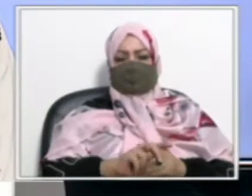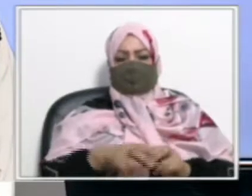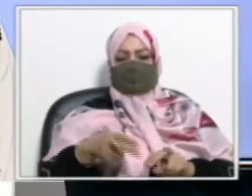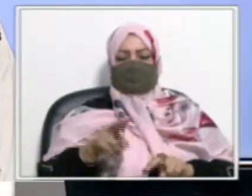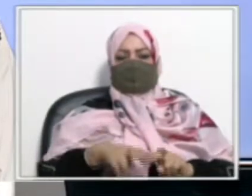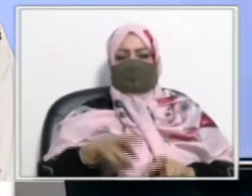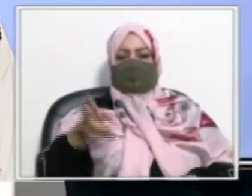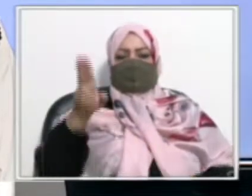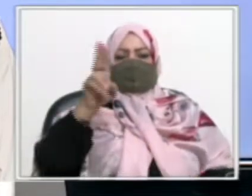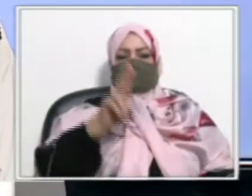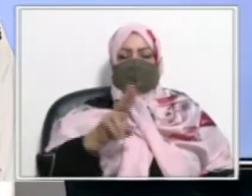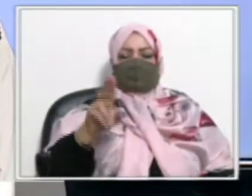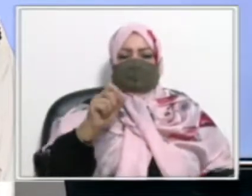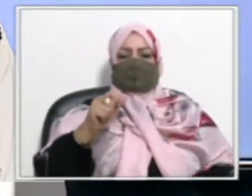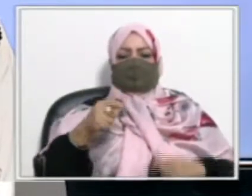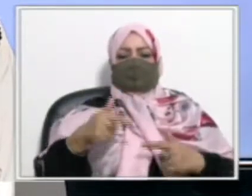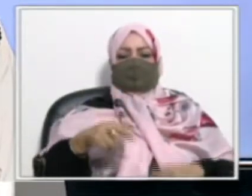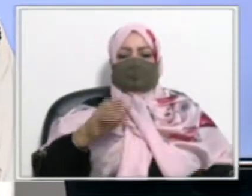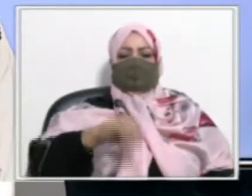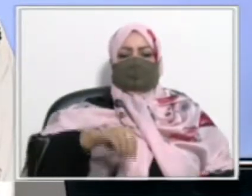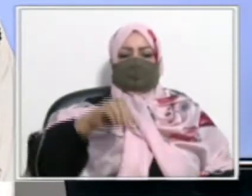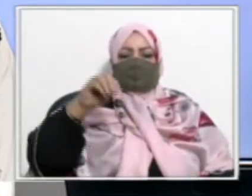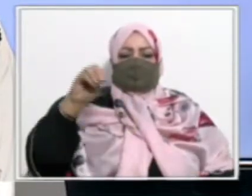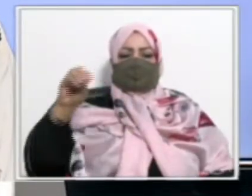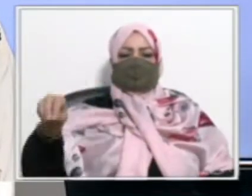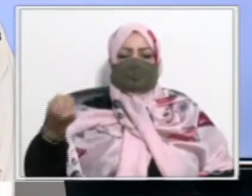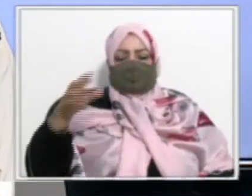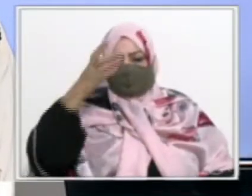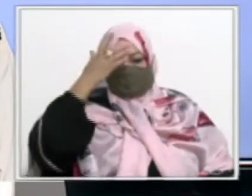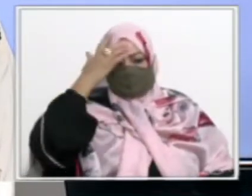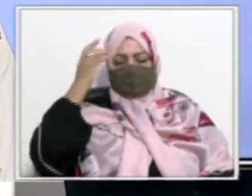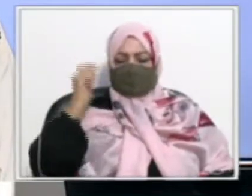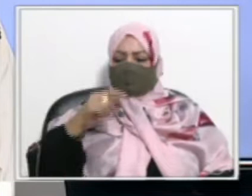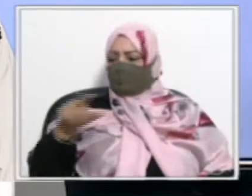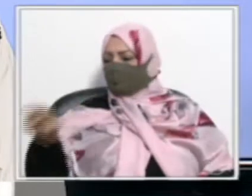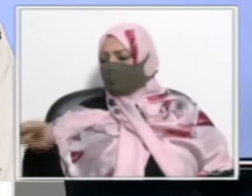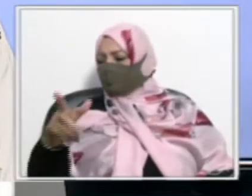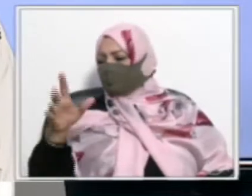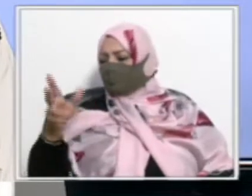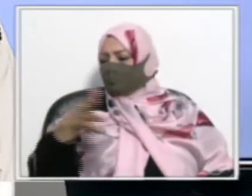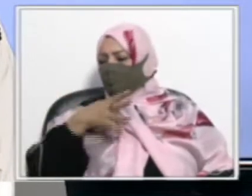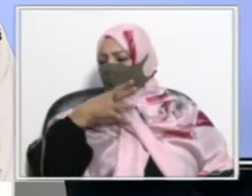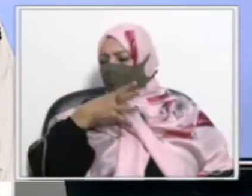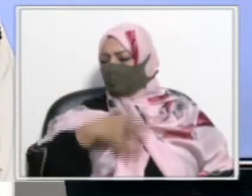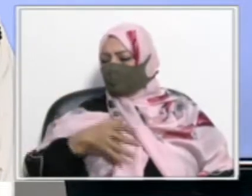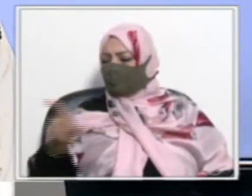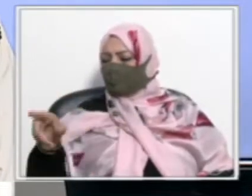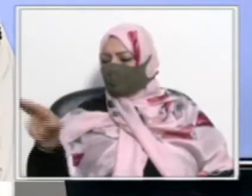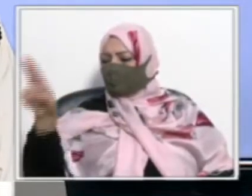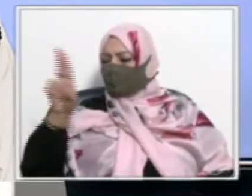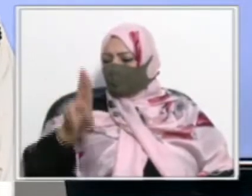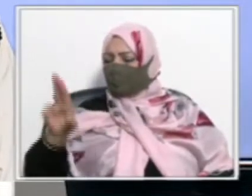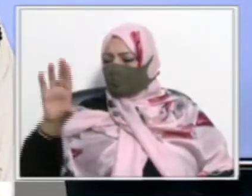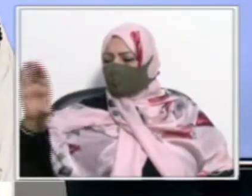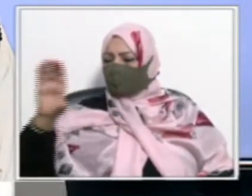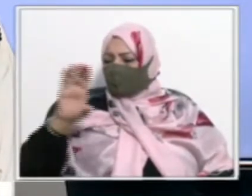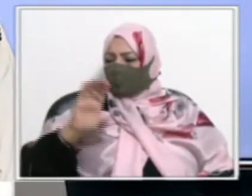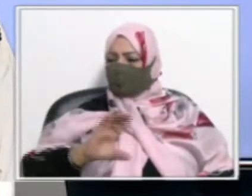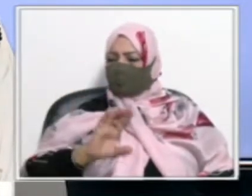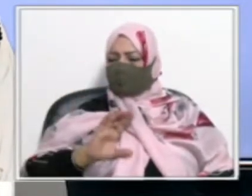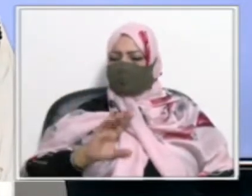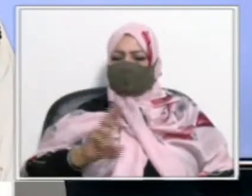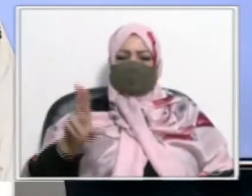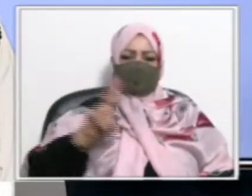يناسبه، يعني يسأل شيخا فإذا لم يناسبه السؤال انتقل إلى شيخ